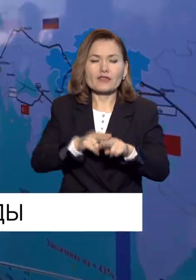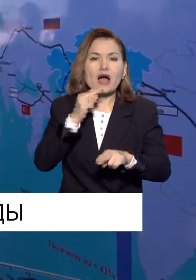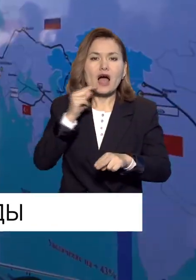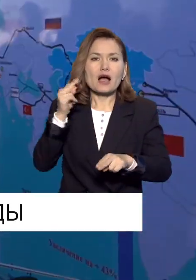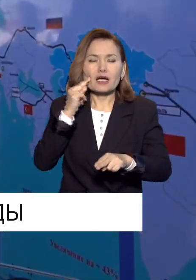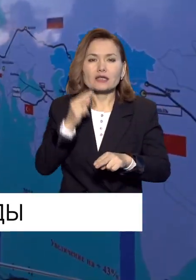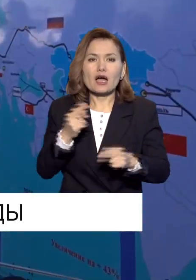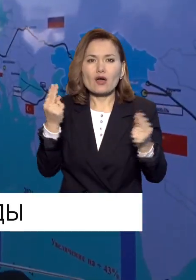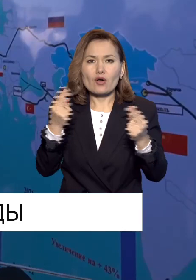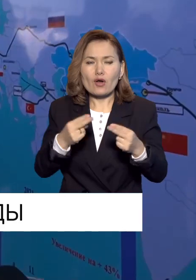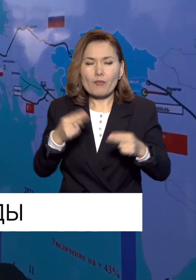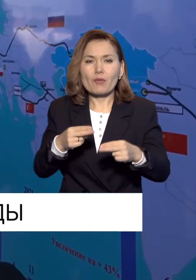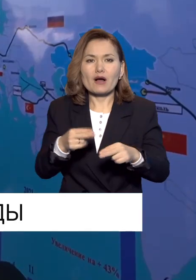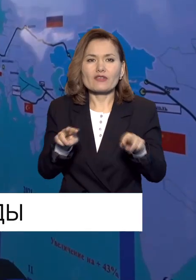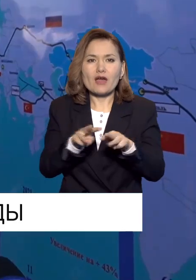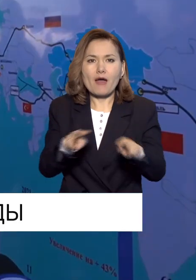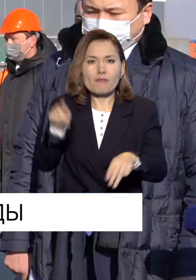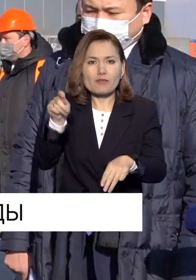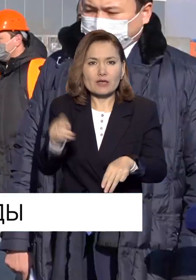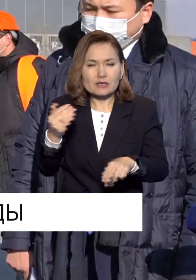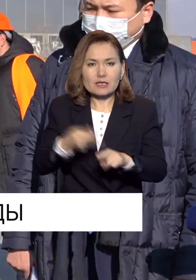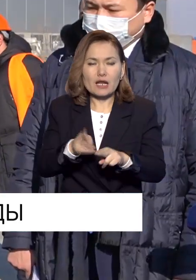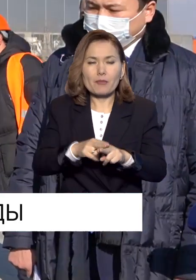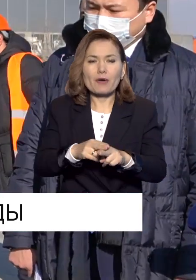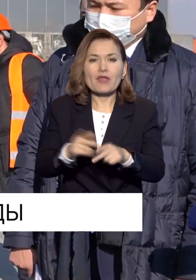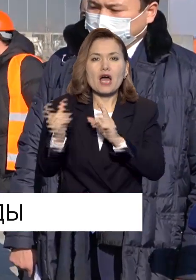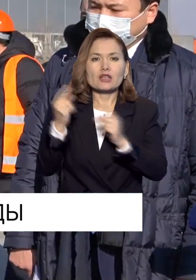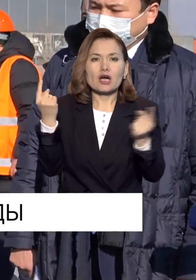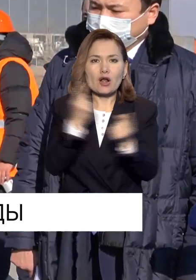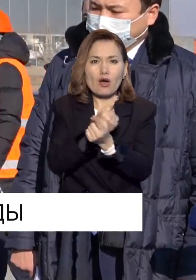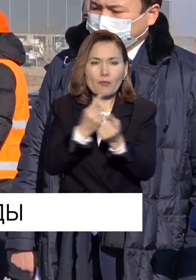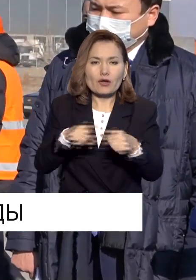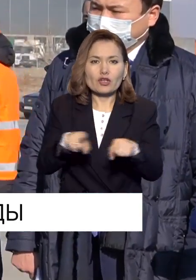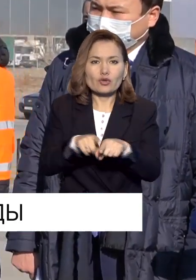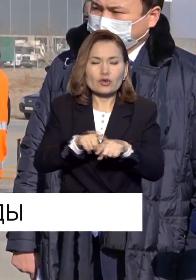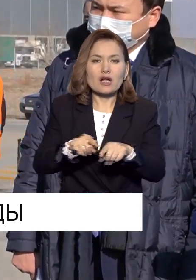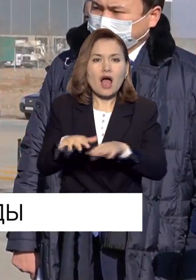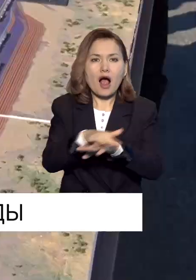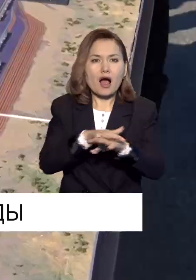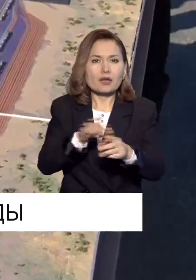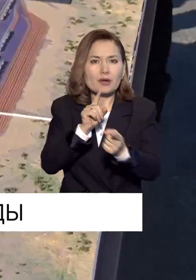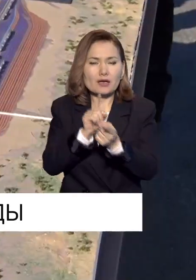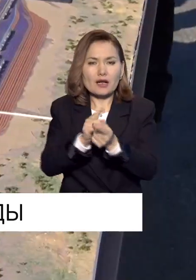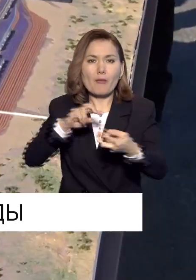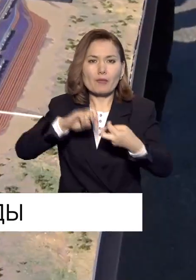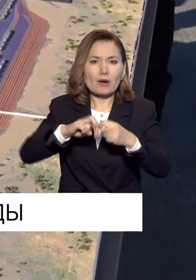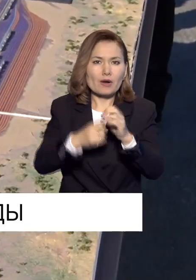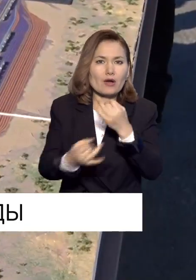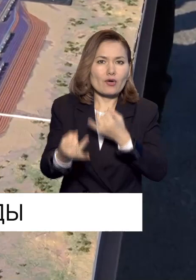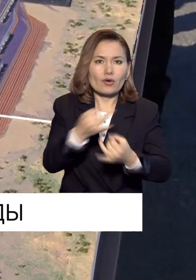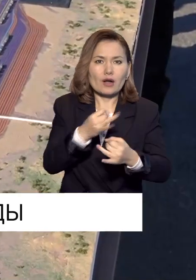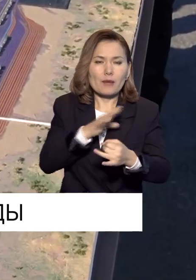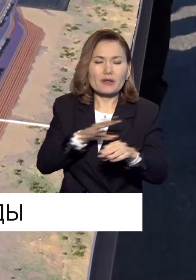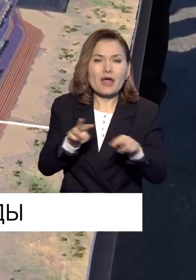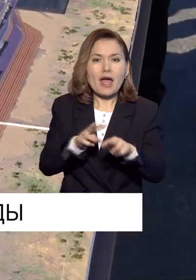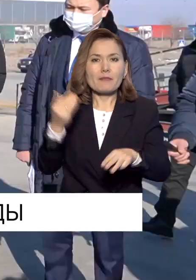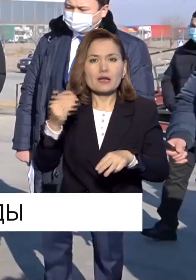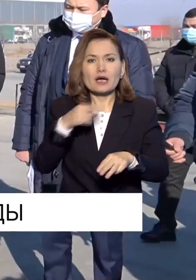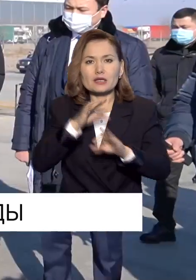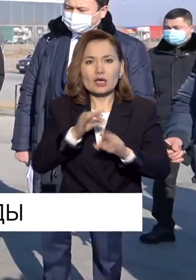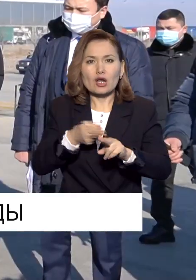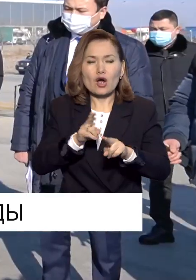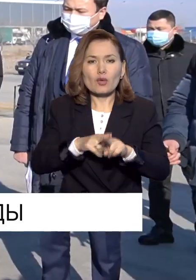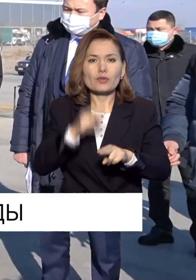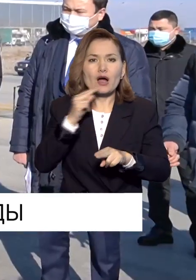сапармен барған қаржы министрі Ерлан Жамаубаев тауар тасымалдаушылармен, брокерлермен кездесіп, жалпы ахуалмен танысты. Министрдің айтуынша, дәл осы